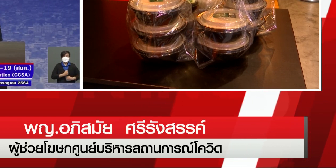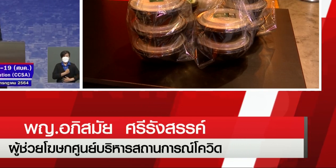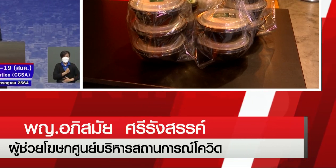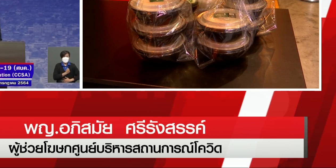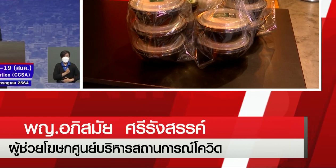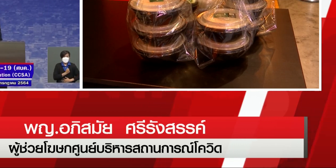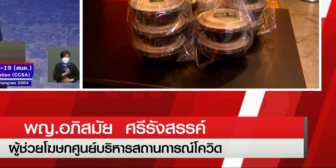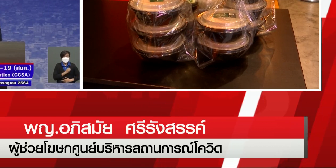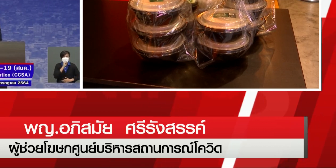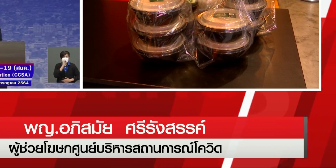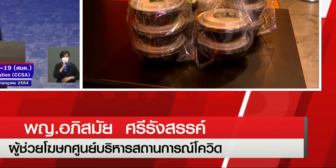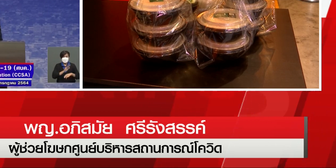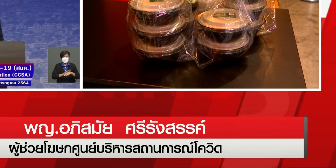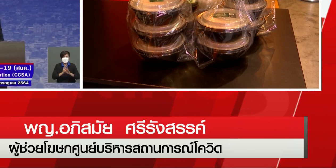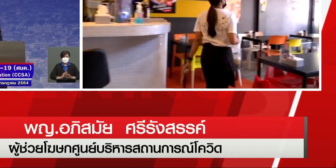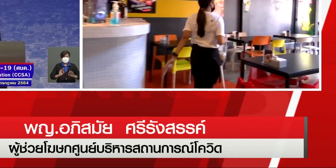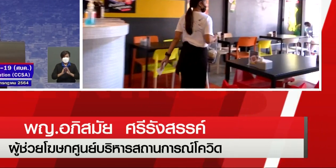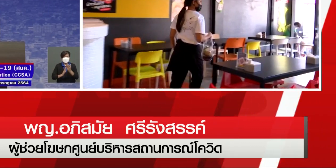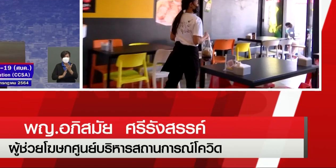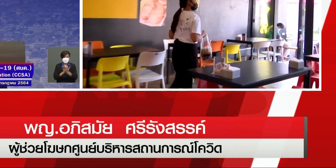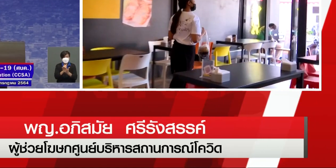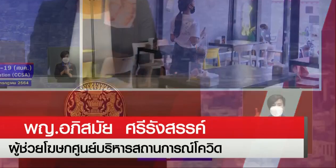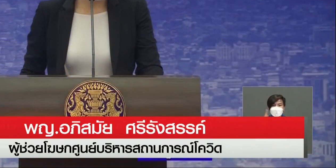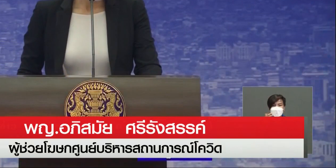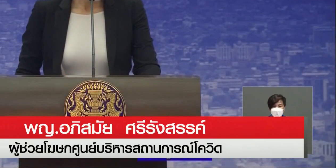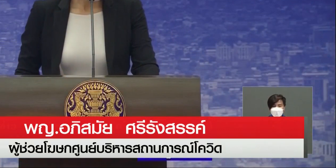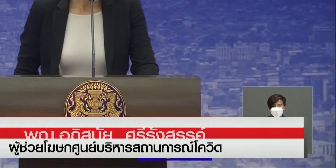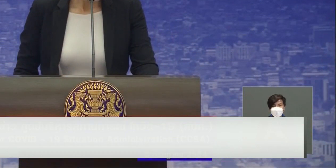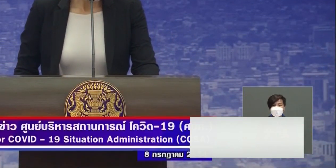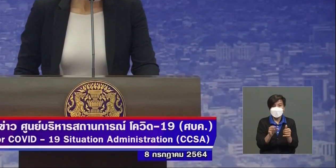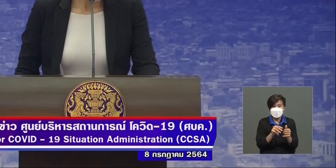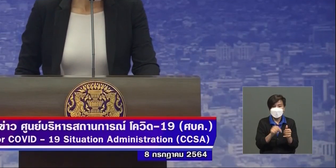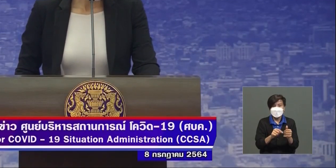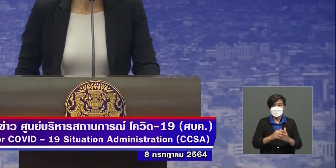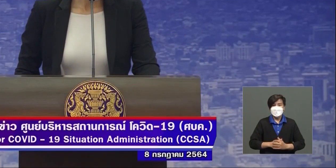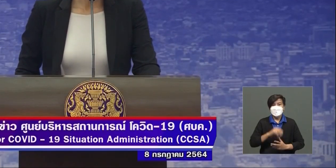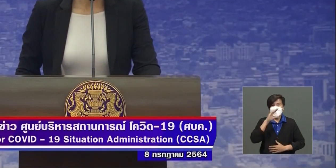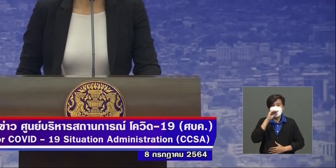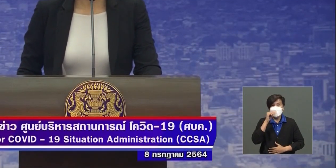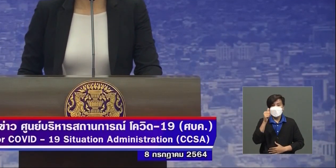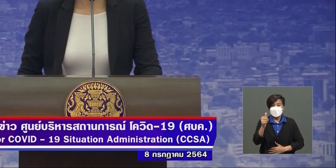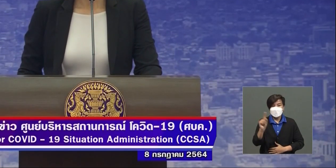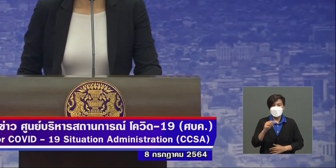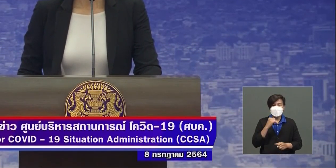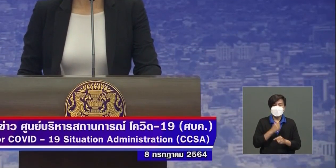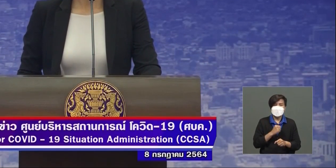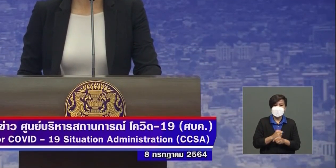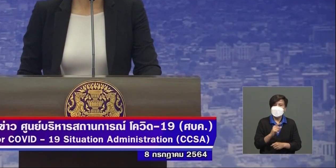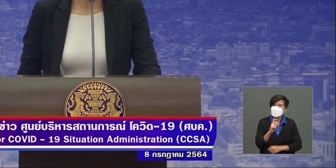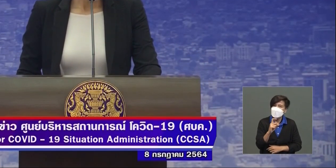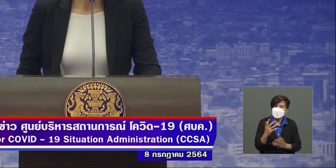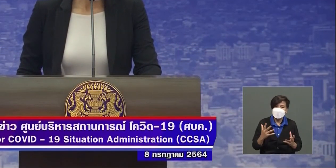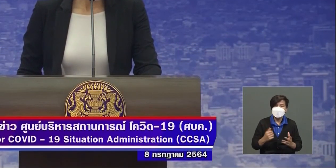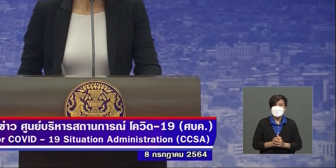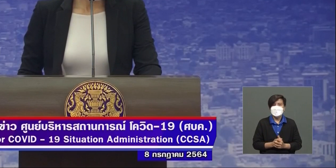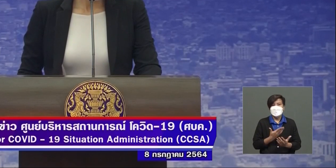และที่สุดเราจะต้องชนะไปด้วยกันค่ะที่ส่วนเรื่องของการเดินทางข้ามจังหวัดนั้นหมอเบิร์ดบอกอย่างนี้นะครับ